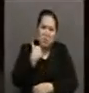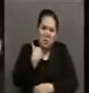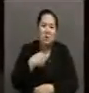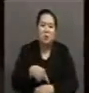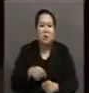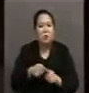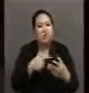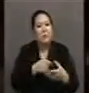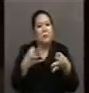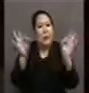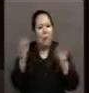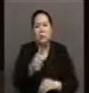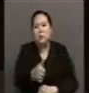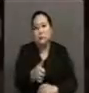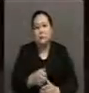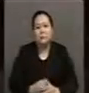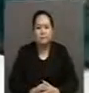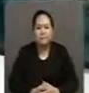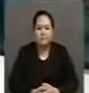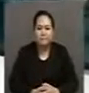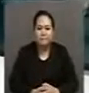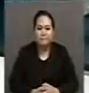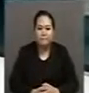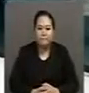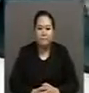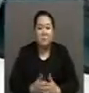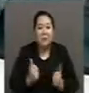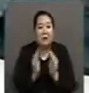เป็นอิสระด้วยค่ะคะแนนนิยม